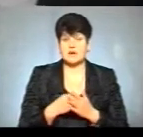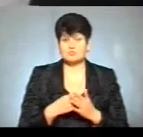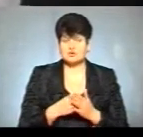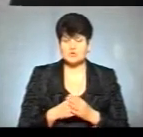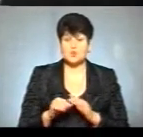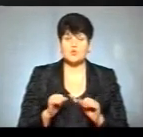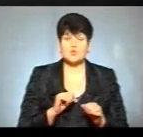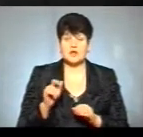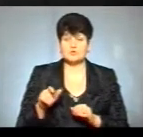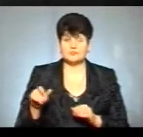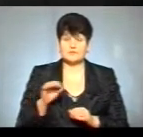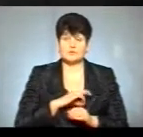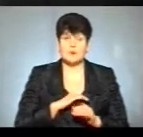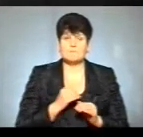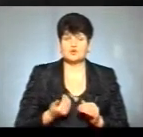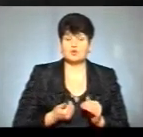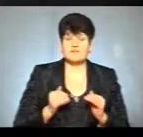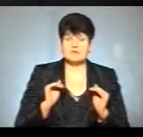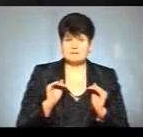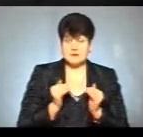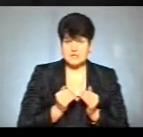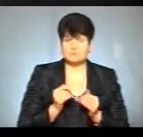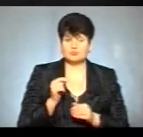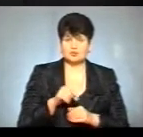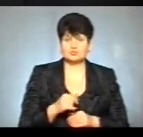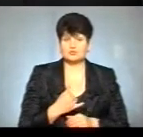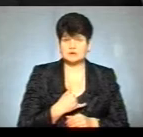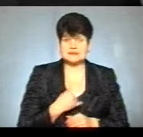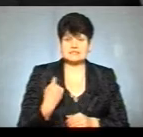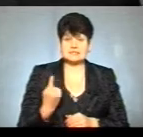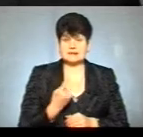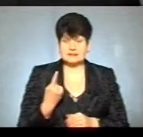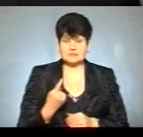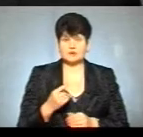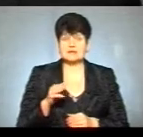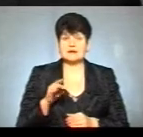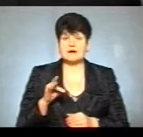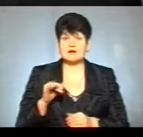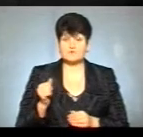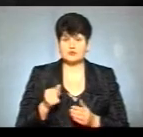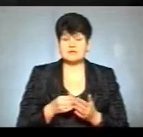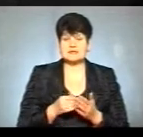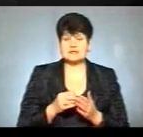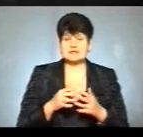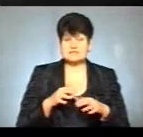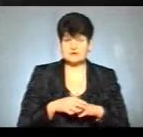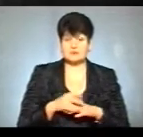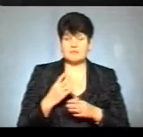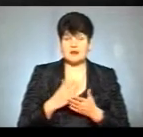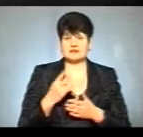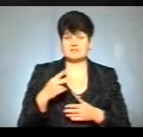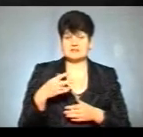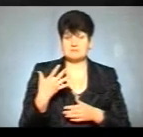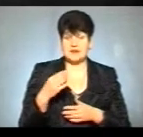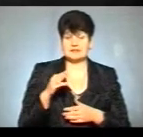урядовці застосовують саме прожитковий мінімум. І тому в нас за єдиною тарифною сіткою, яка має 25 тарифних розрядів, з 1